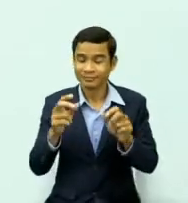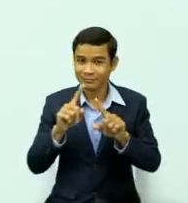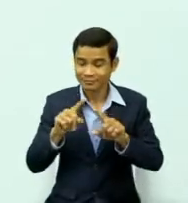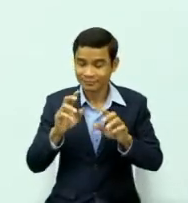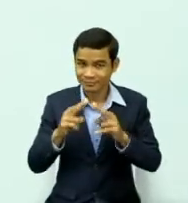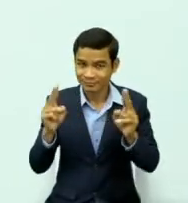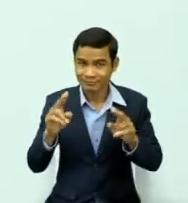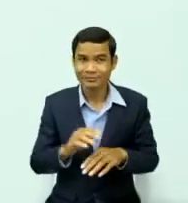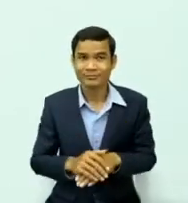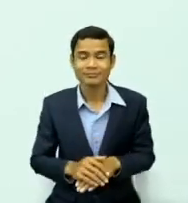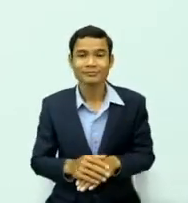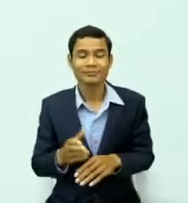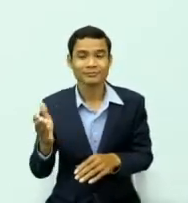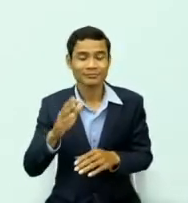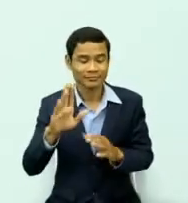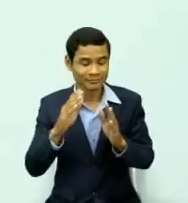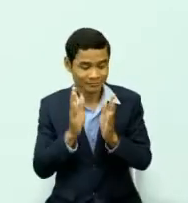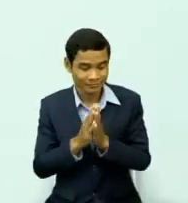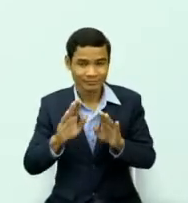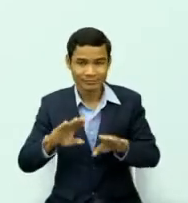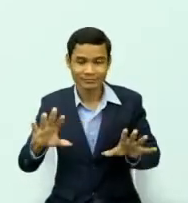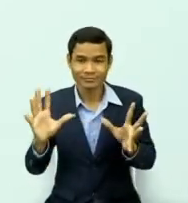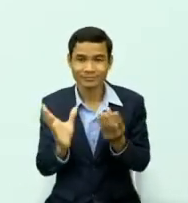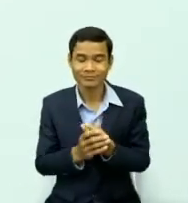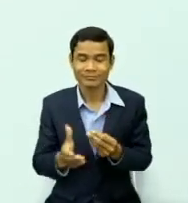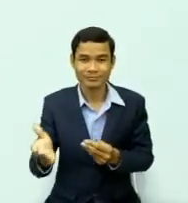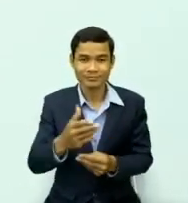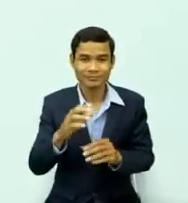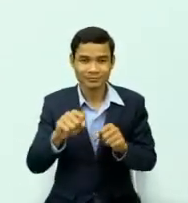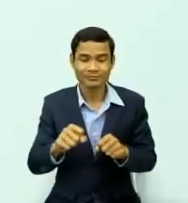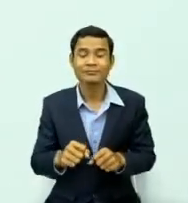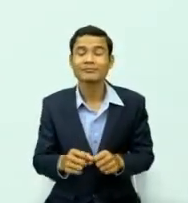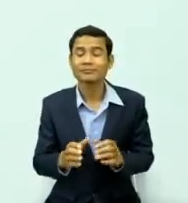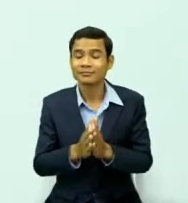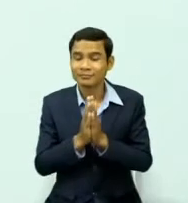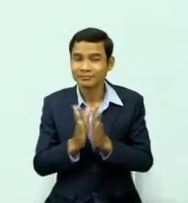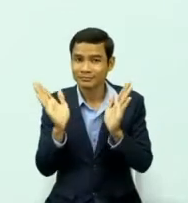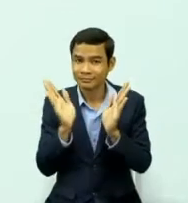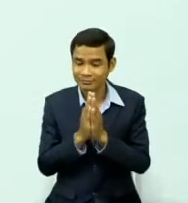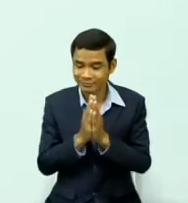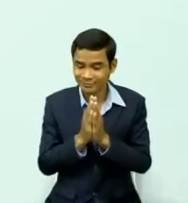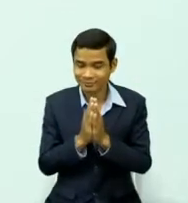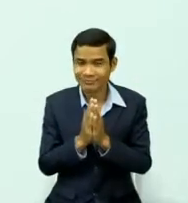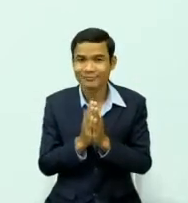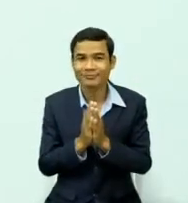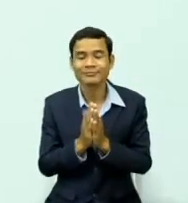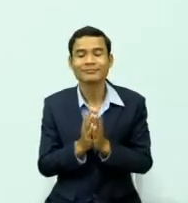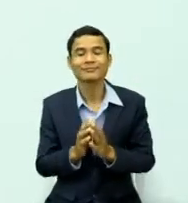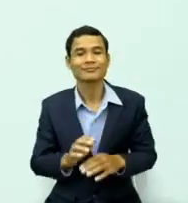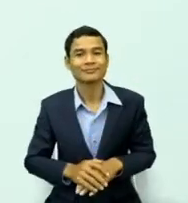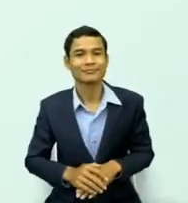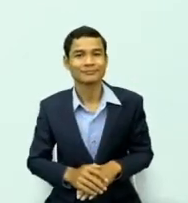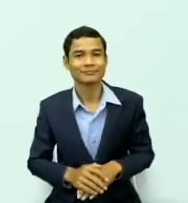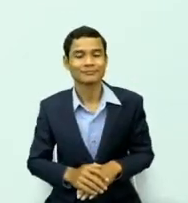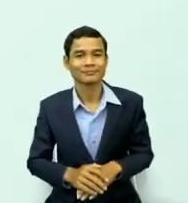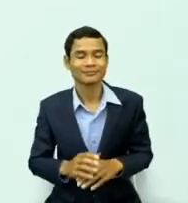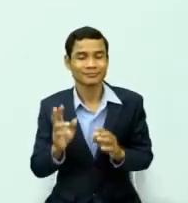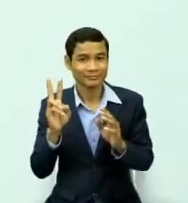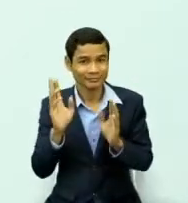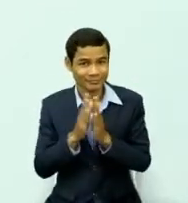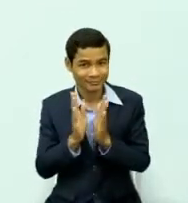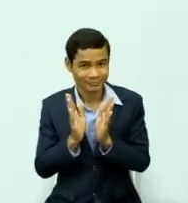con chà ở con tặng ở khné ai lần này con tặng ở khné xong con té đầy muội chà chà